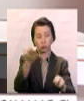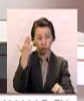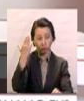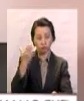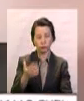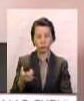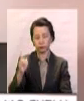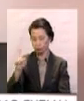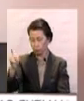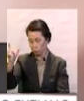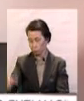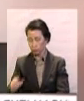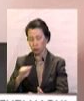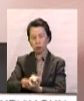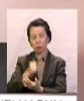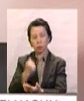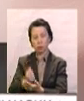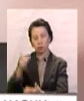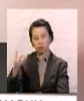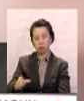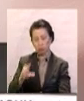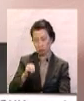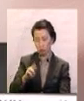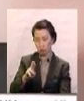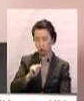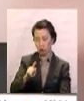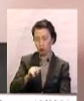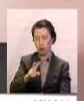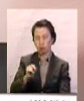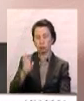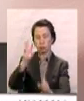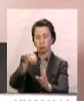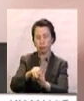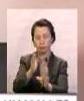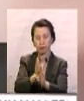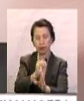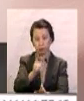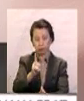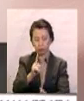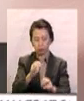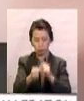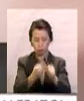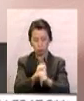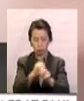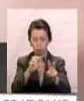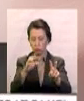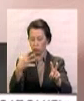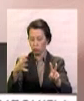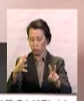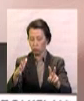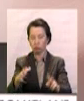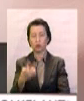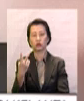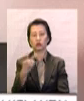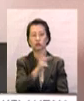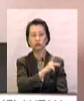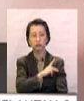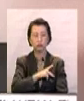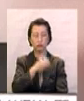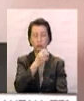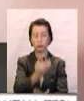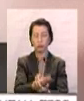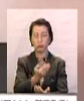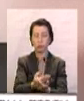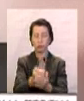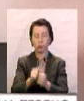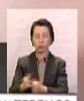Seorang akaunten berkanun, Mohamed Muazzam, menyertai Bank Islam pada tahun 2015 sebagai Ketua Pegawai Keuangan